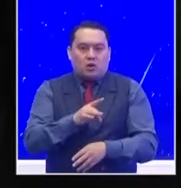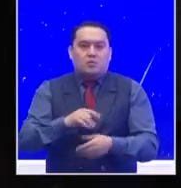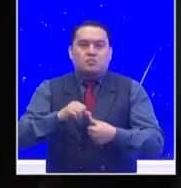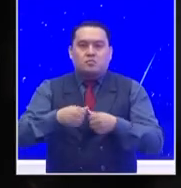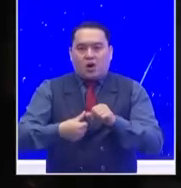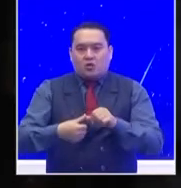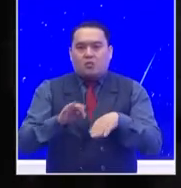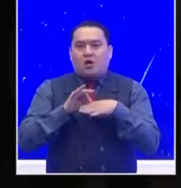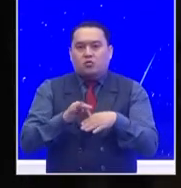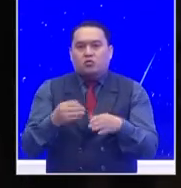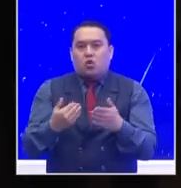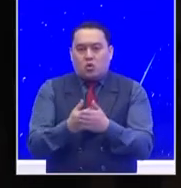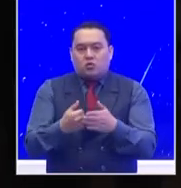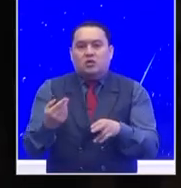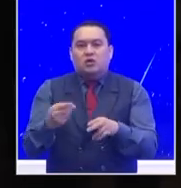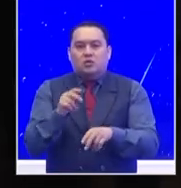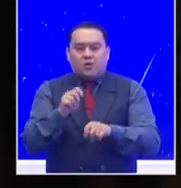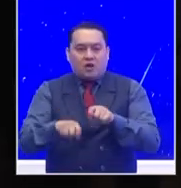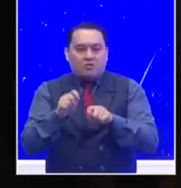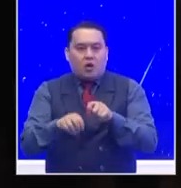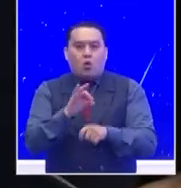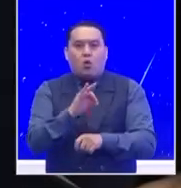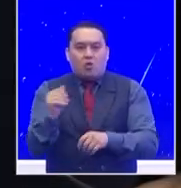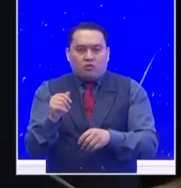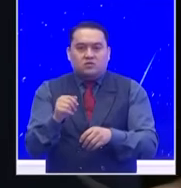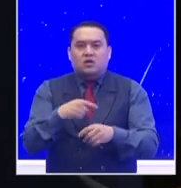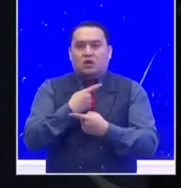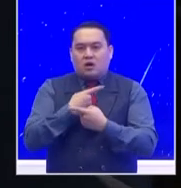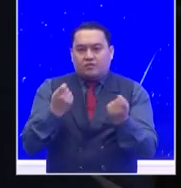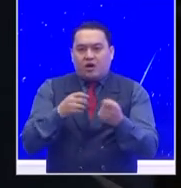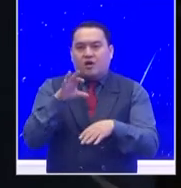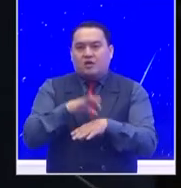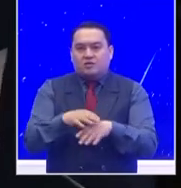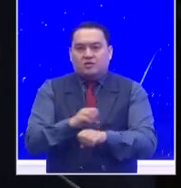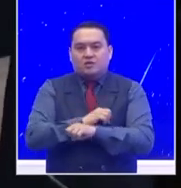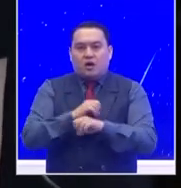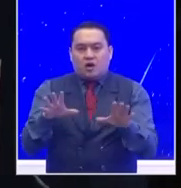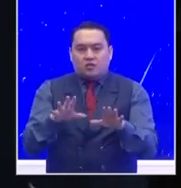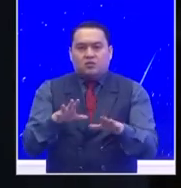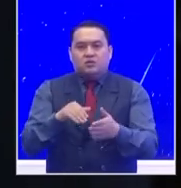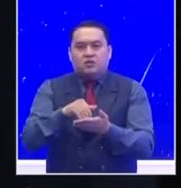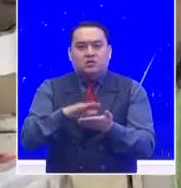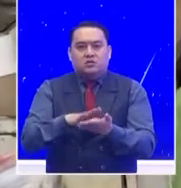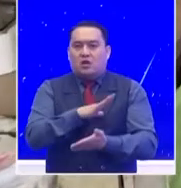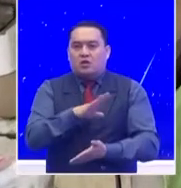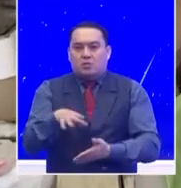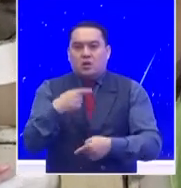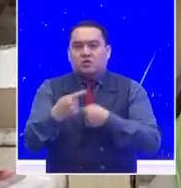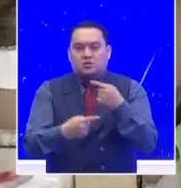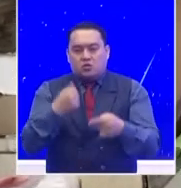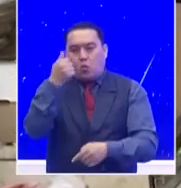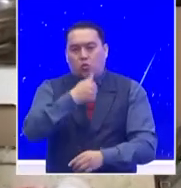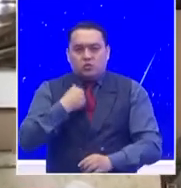постоянной основе проводят подобные рейды. И хоть официальная статистика гласит, фактов взрыва с летальным исходом не зарегистрировано за последние